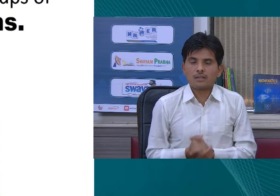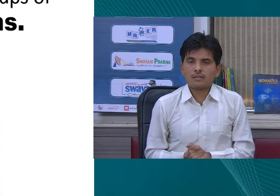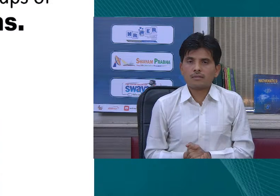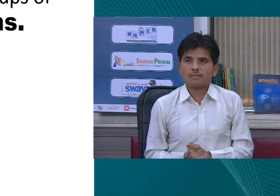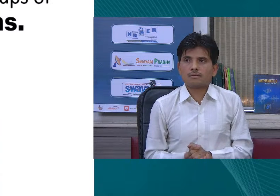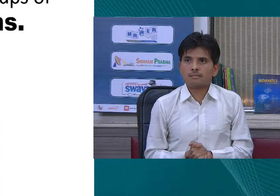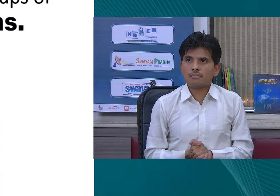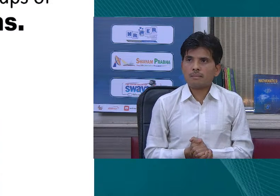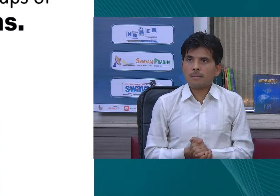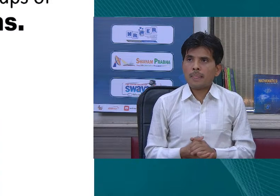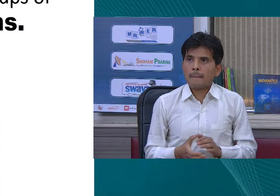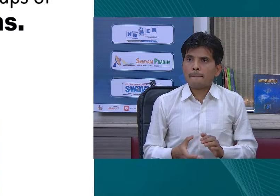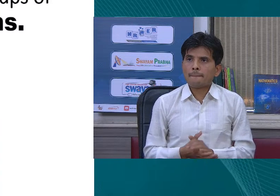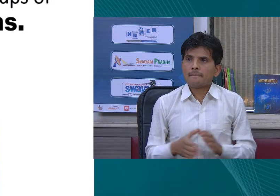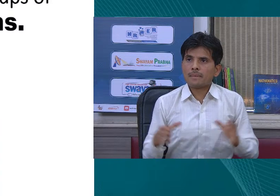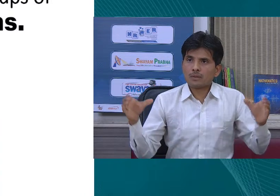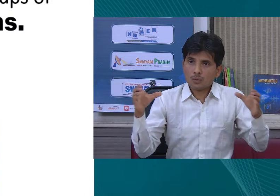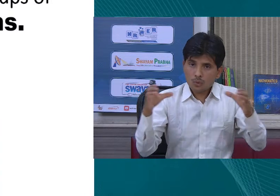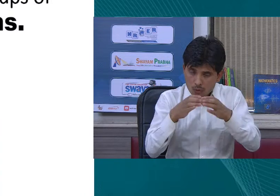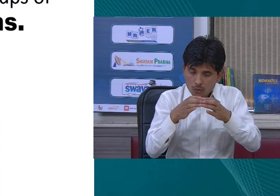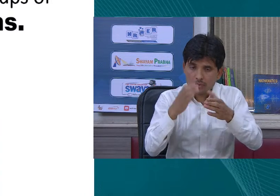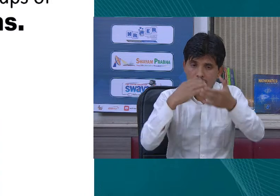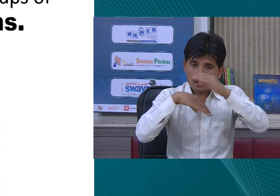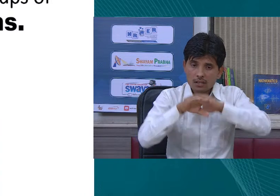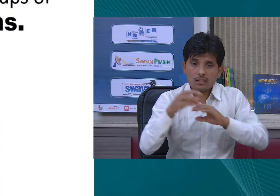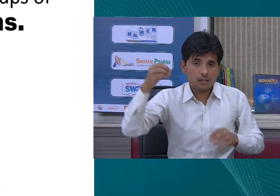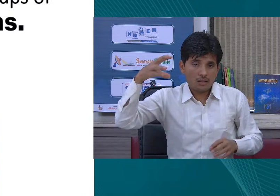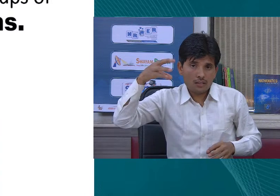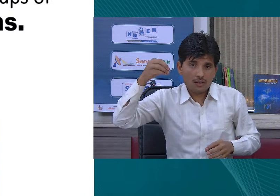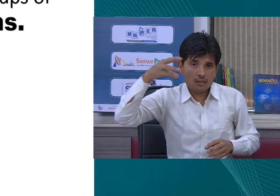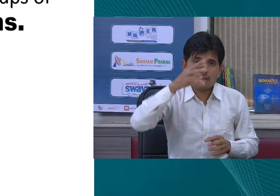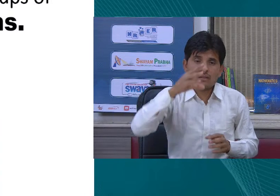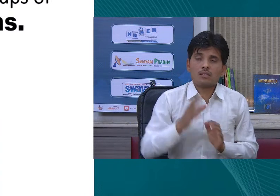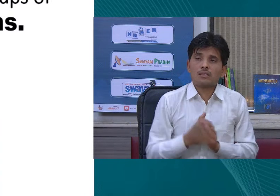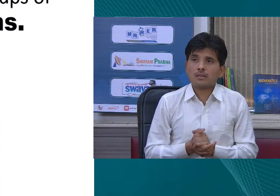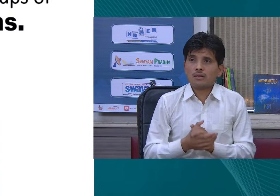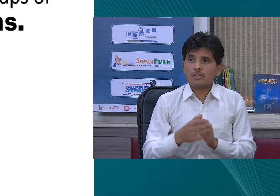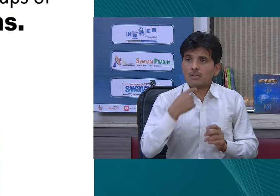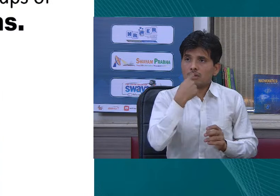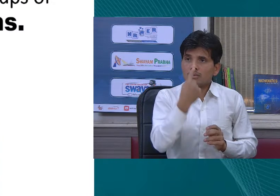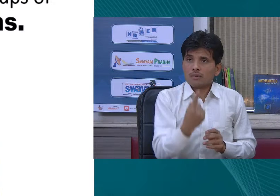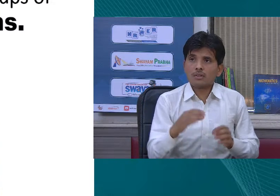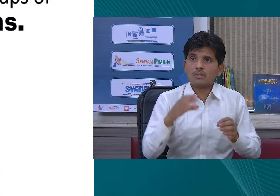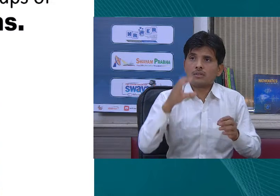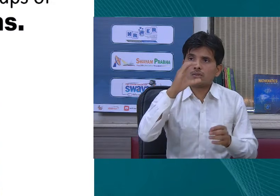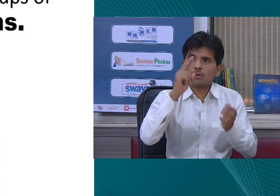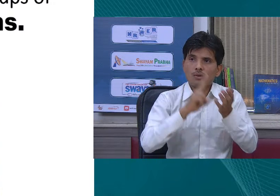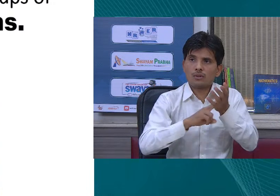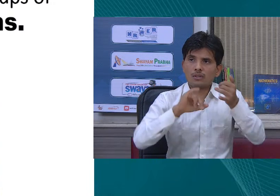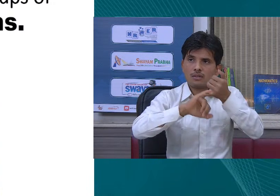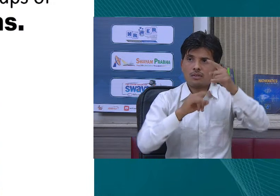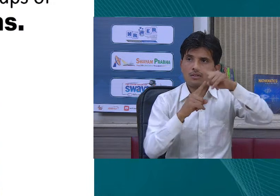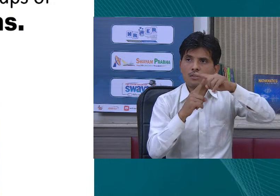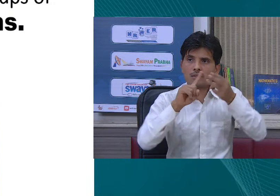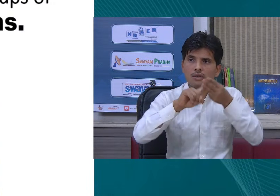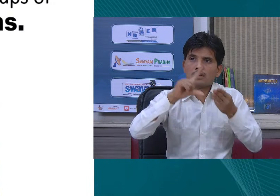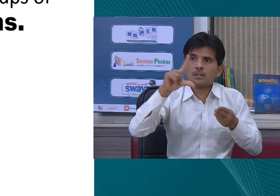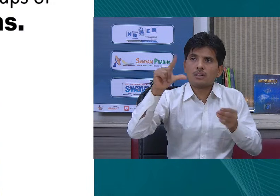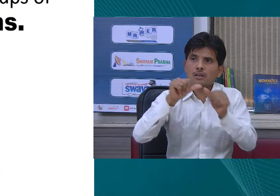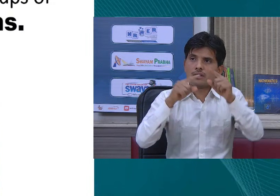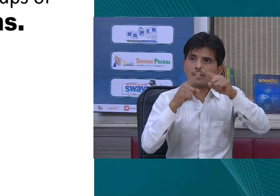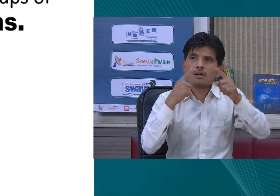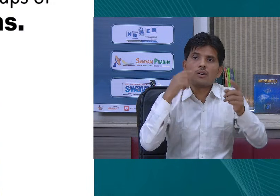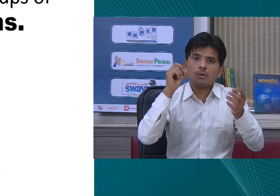कहते हैं. Like you can see it on the screen that I have mentioned the